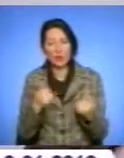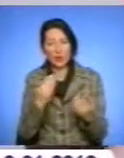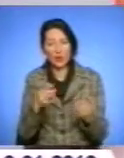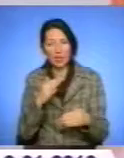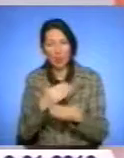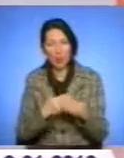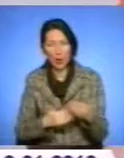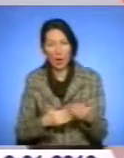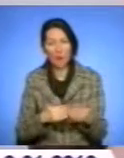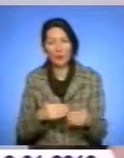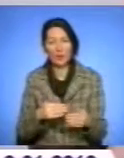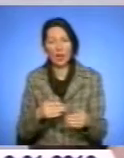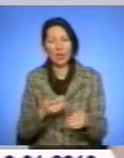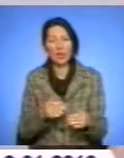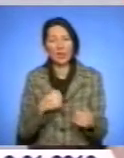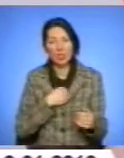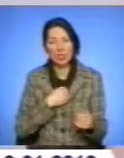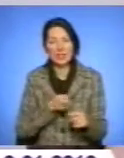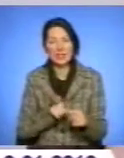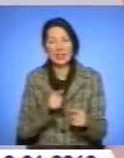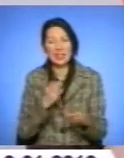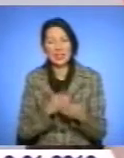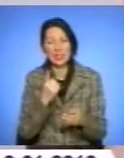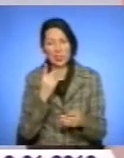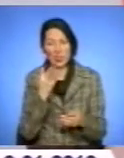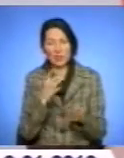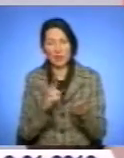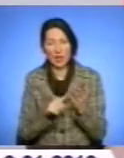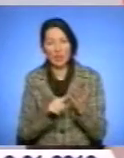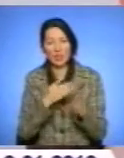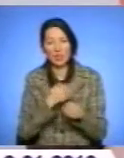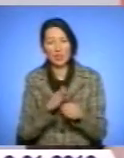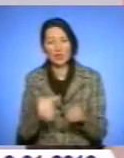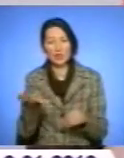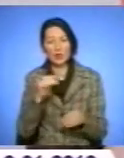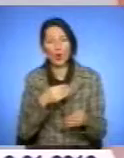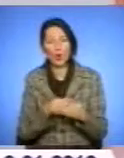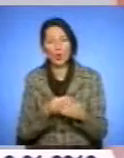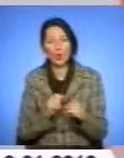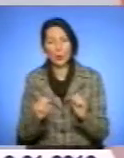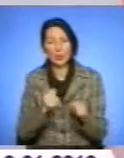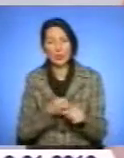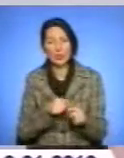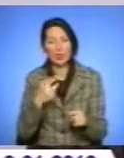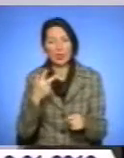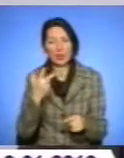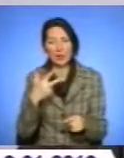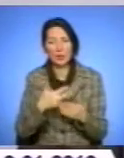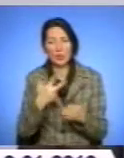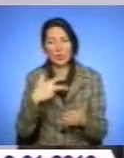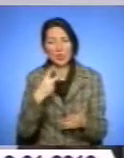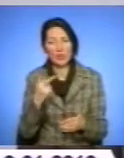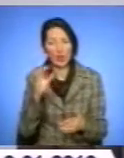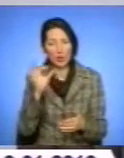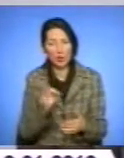на превеликий жаль, це є четверта частина від усього бюджету управління. Фактично, це 25, навіть більше, десь 32% від